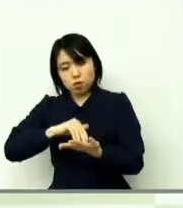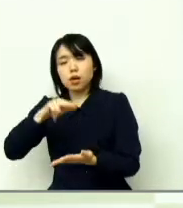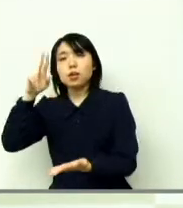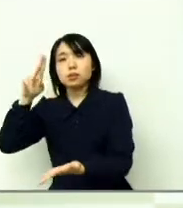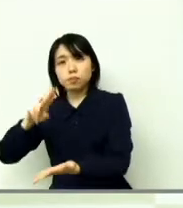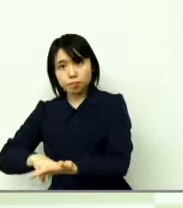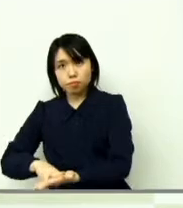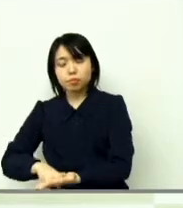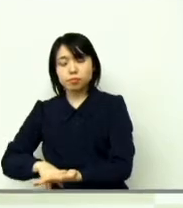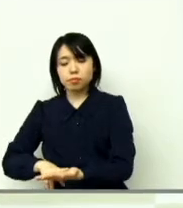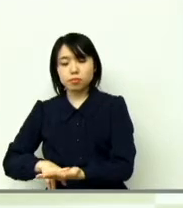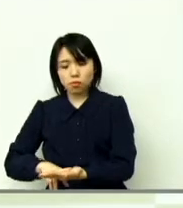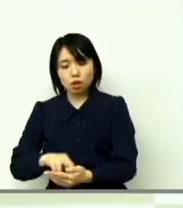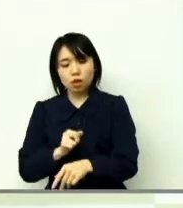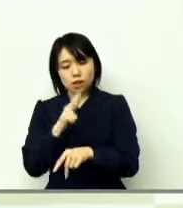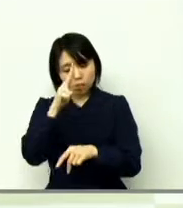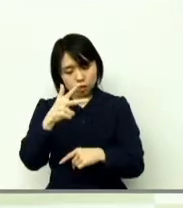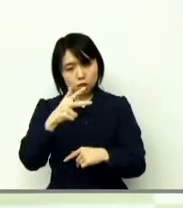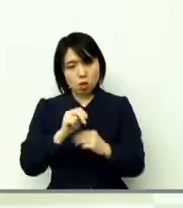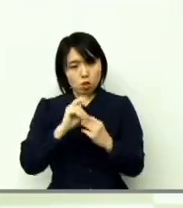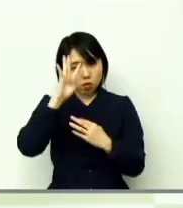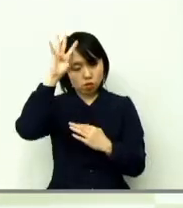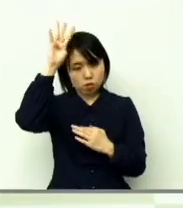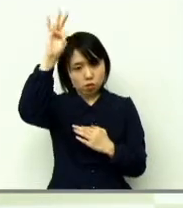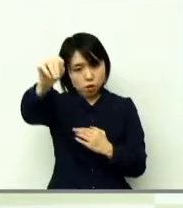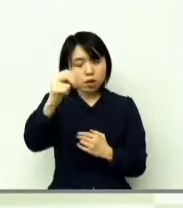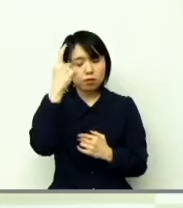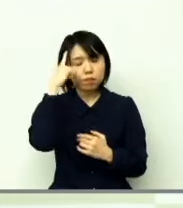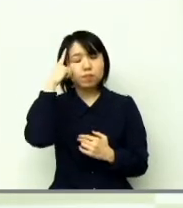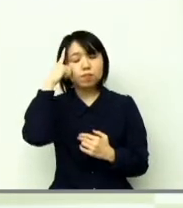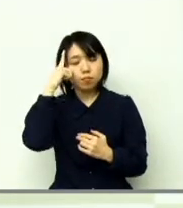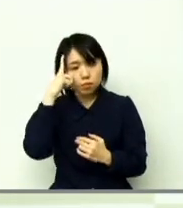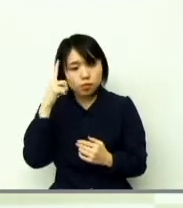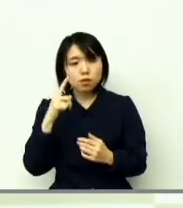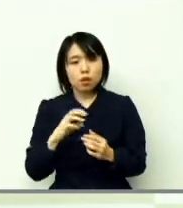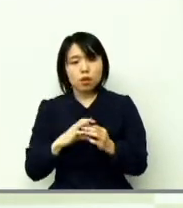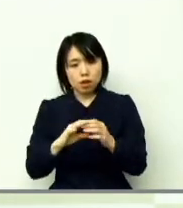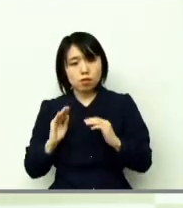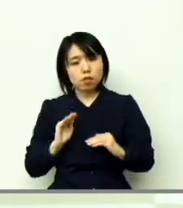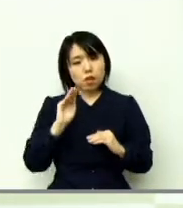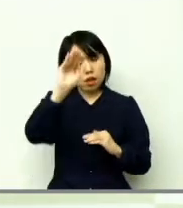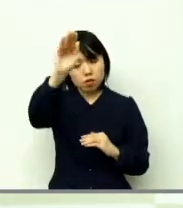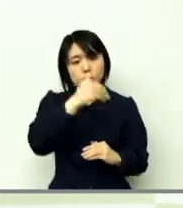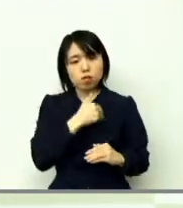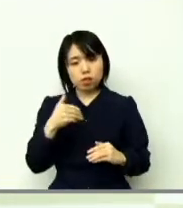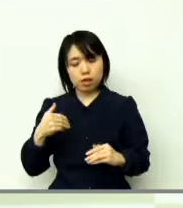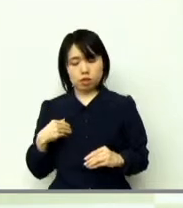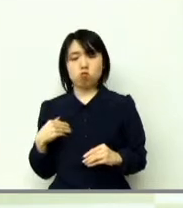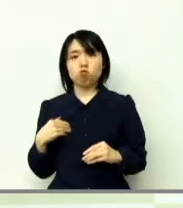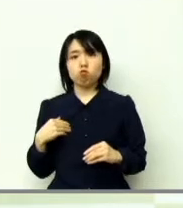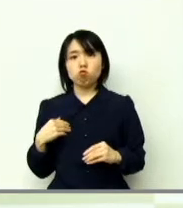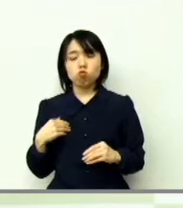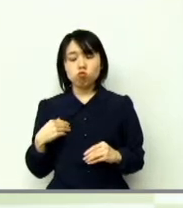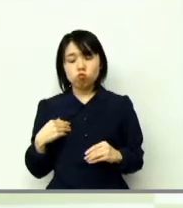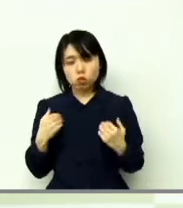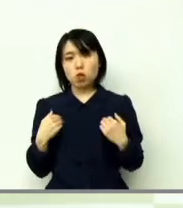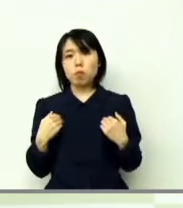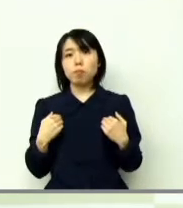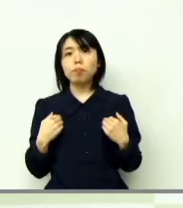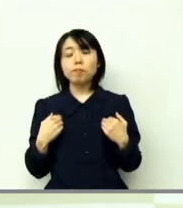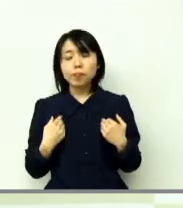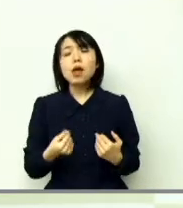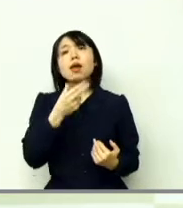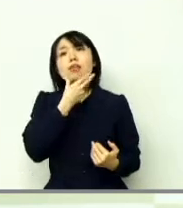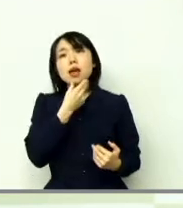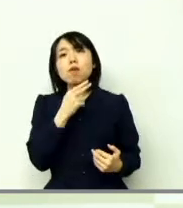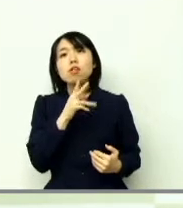市の将来を見据えて持続可能な成長を続けることができる、選ばれると幸せ実感都市の実現に向けた